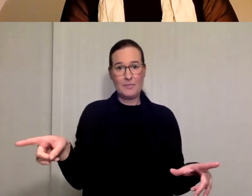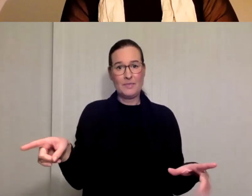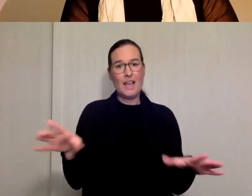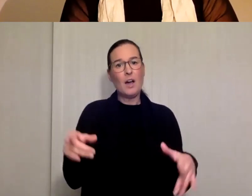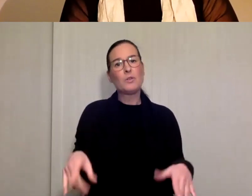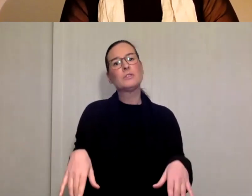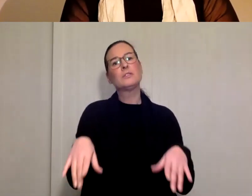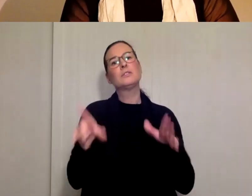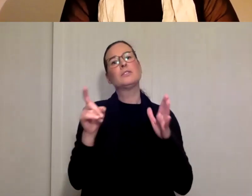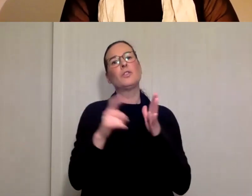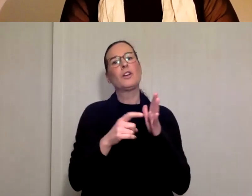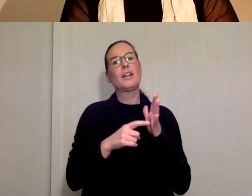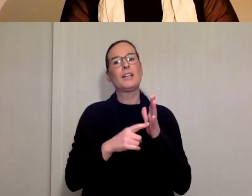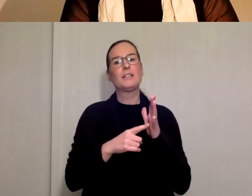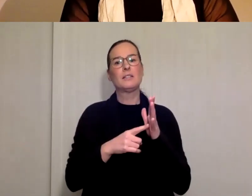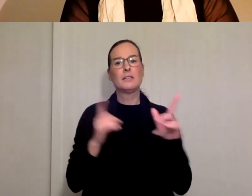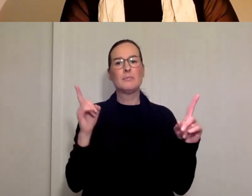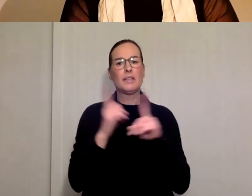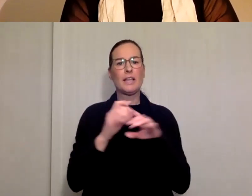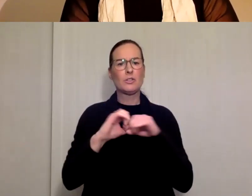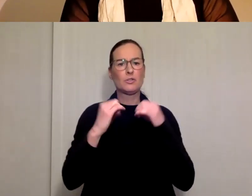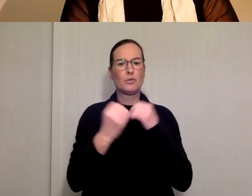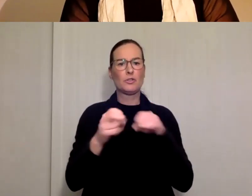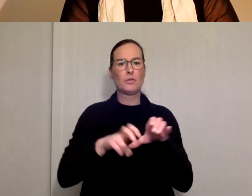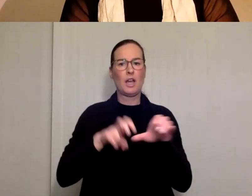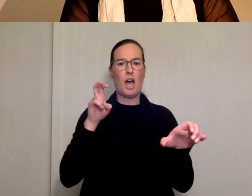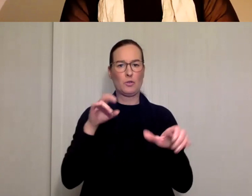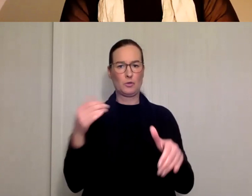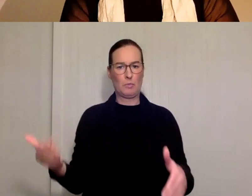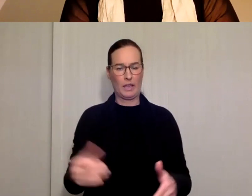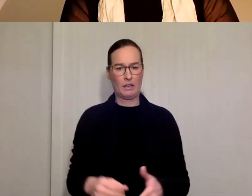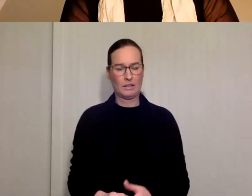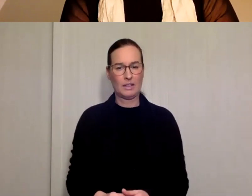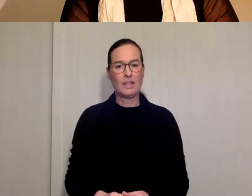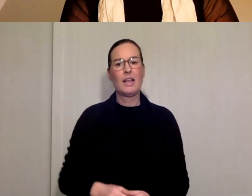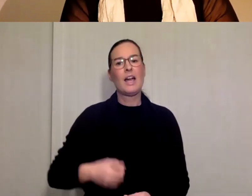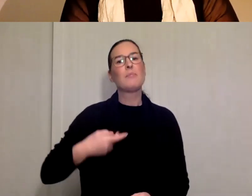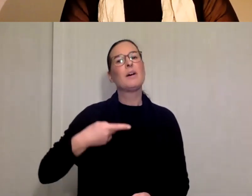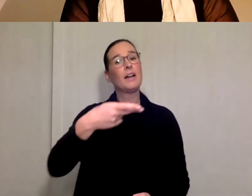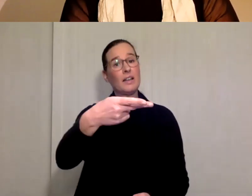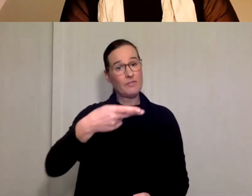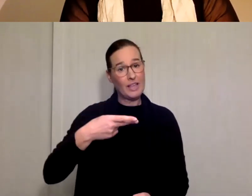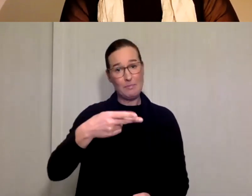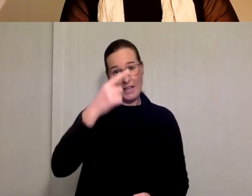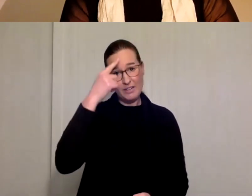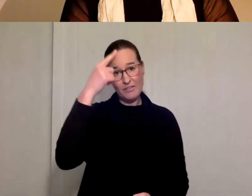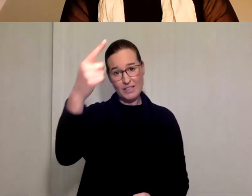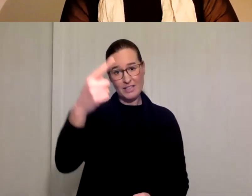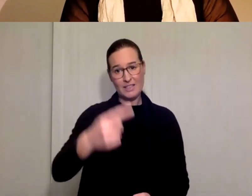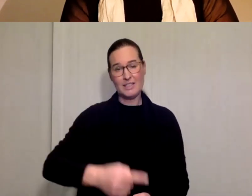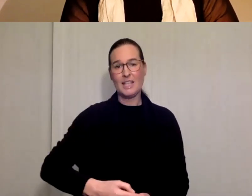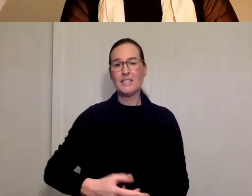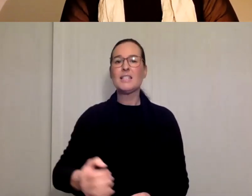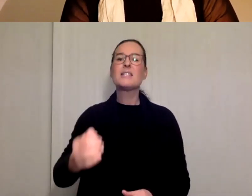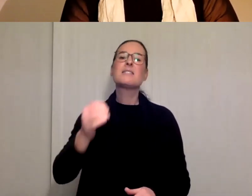konkreten Begegnungssituationen herauszubringen. Nun wissen wir beide, dass die ganz radikale Form